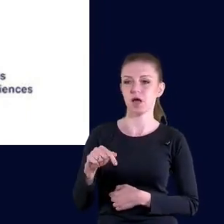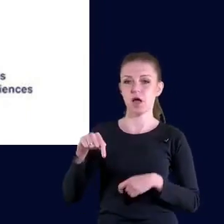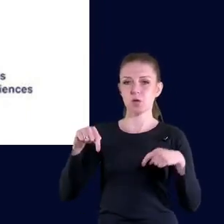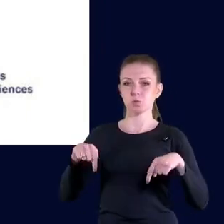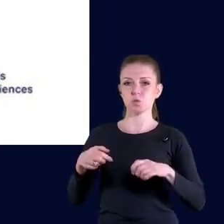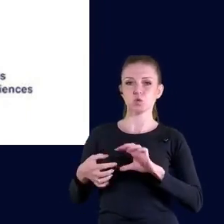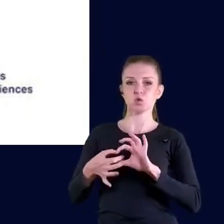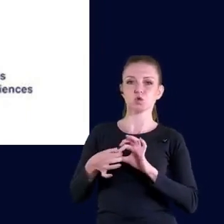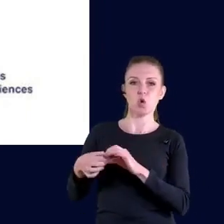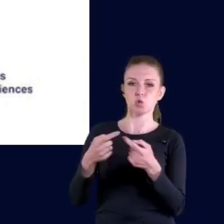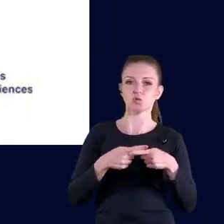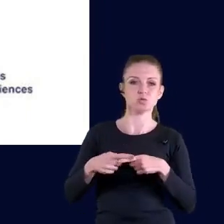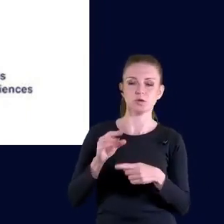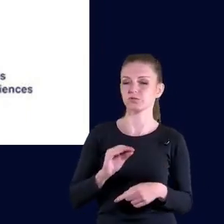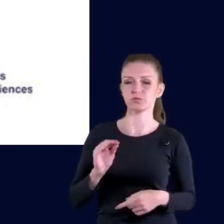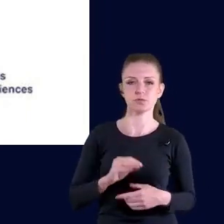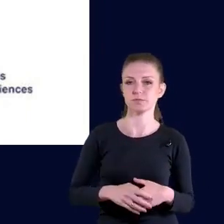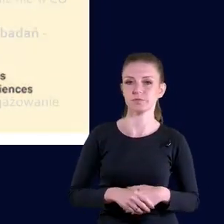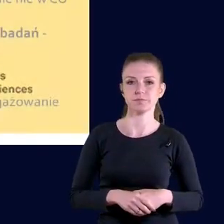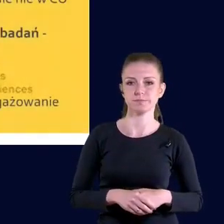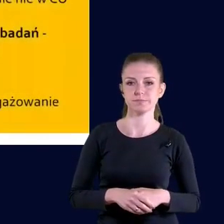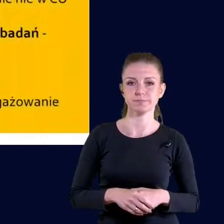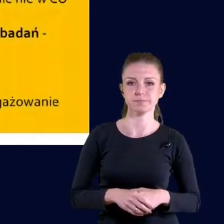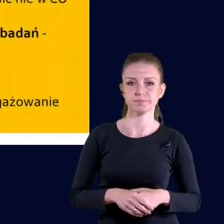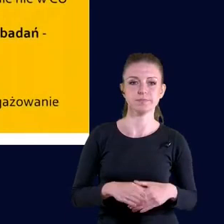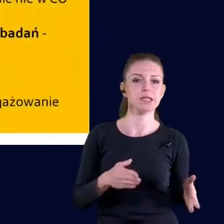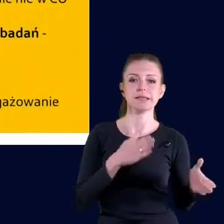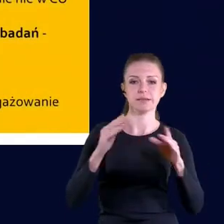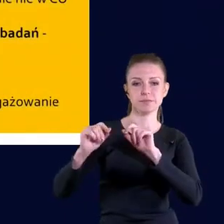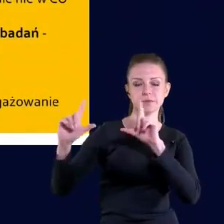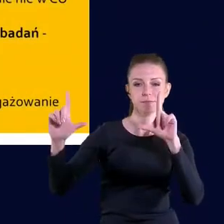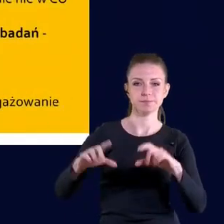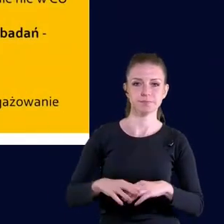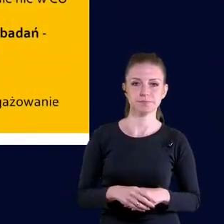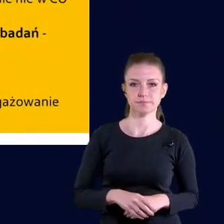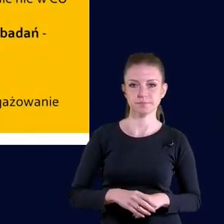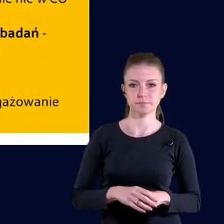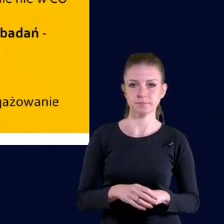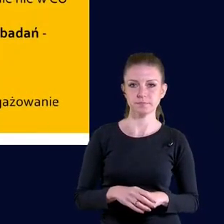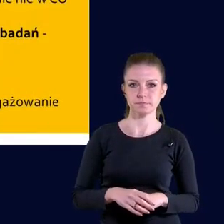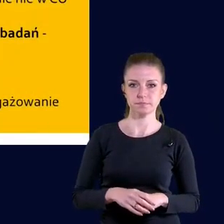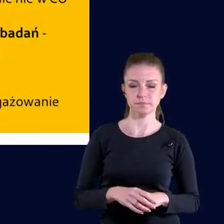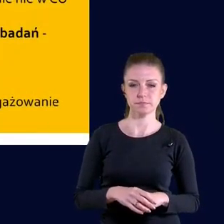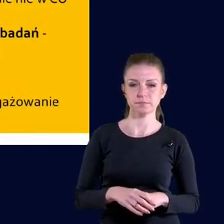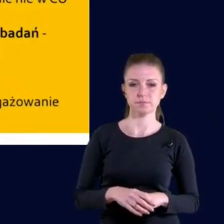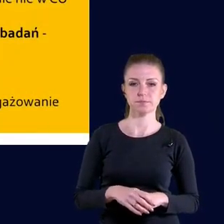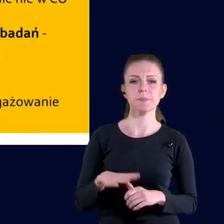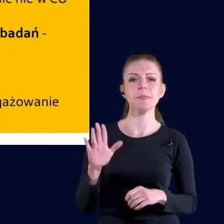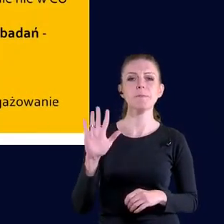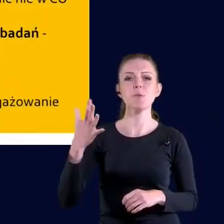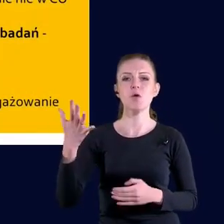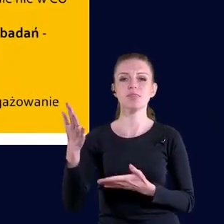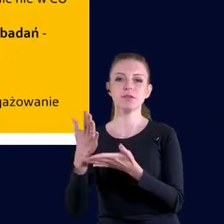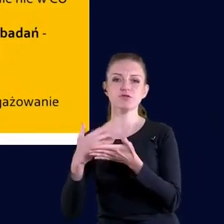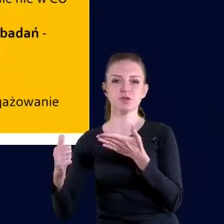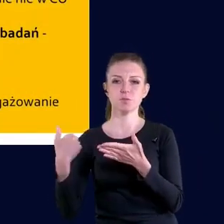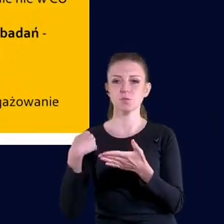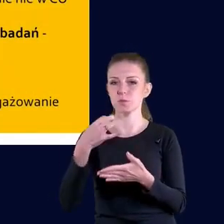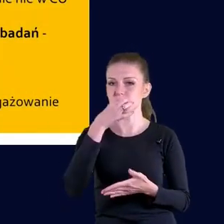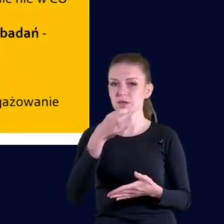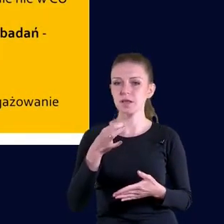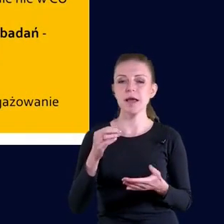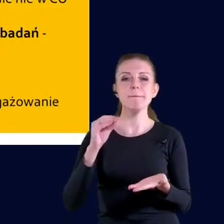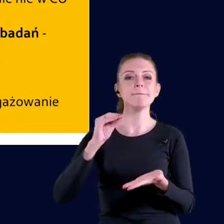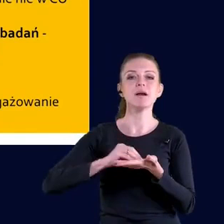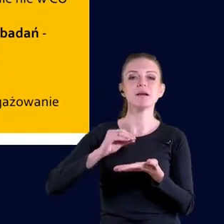naszego sojuszu Poproszę bilet w piątej części Pytano nas o praktyki